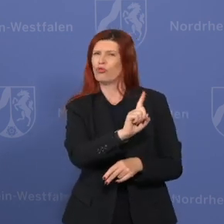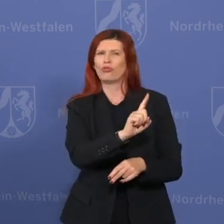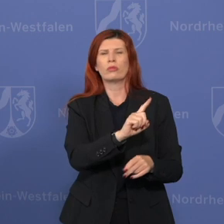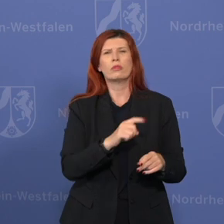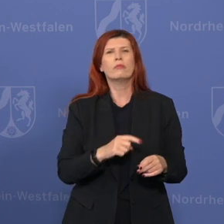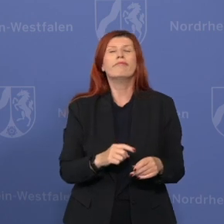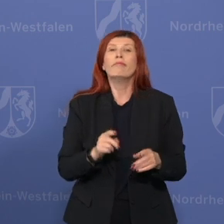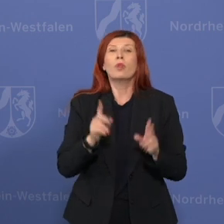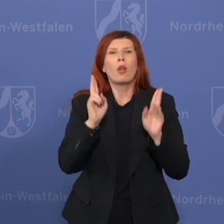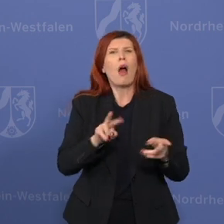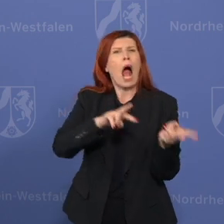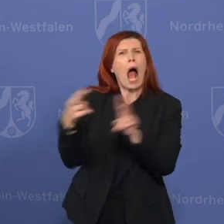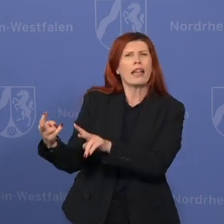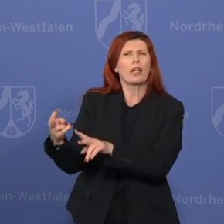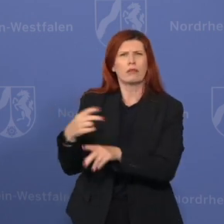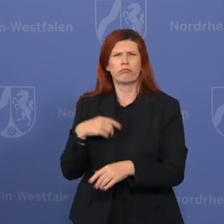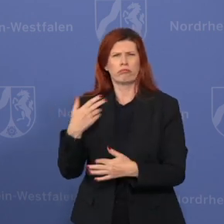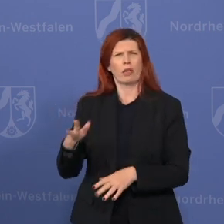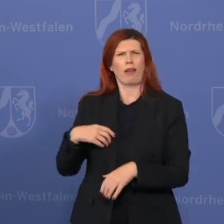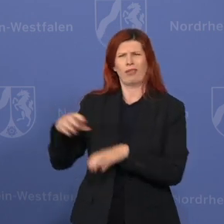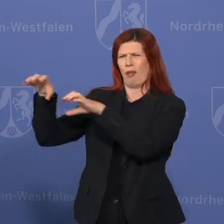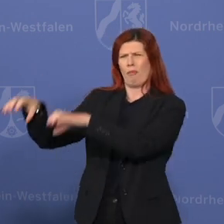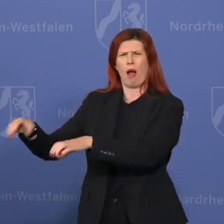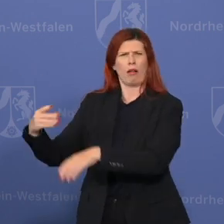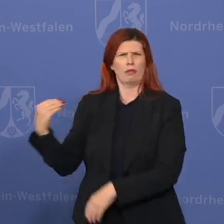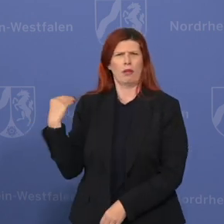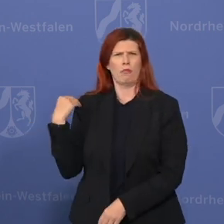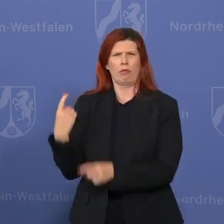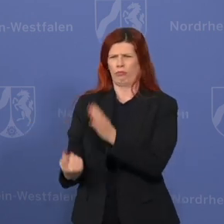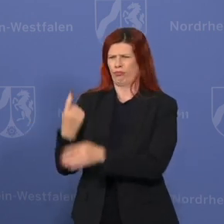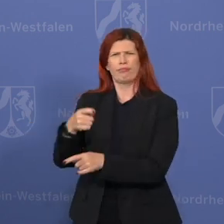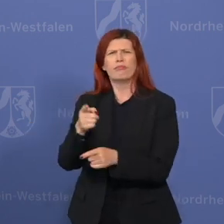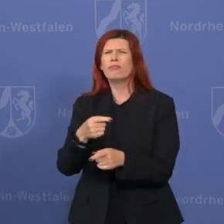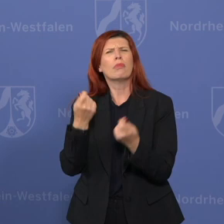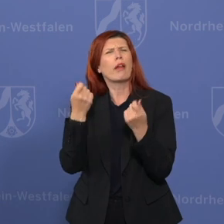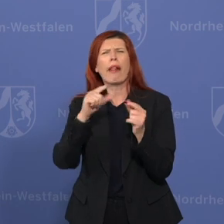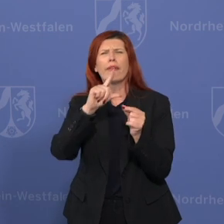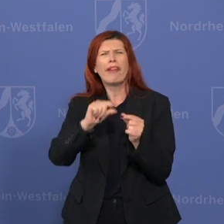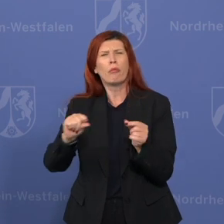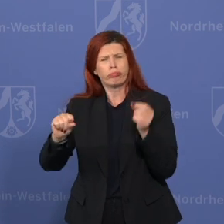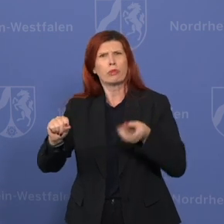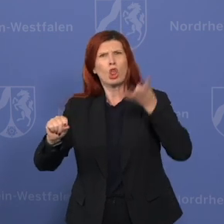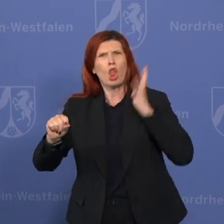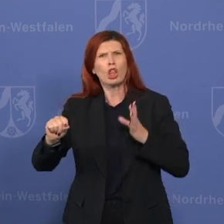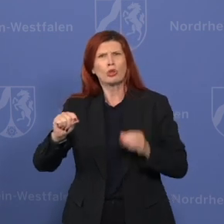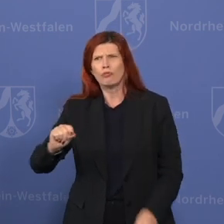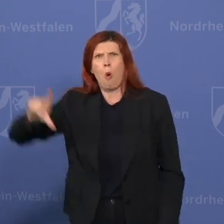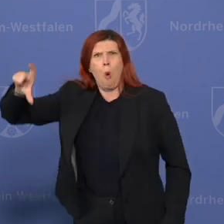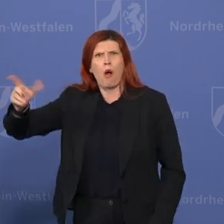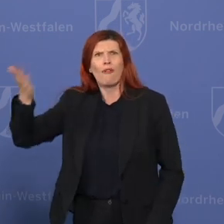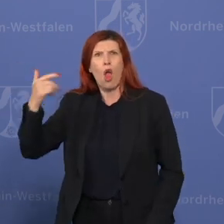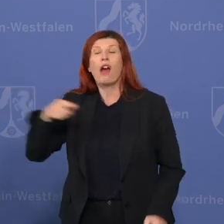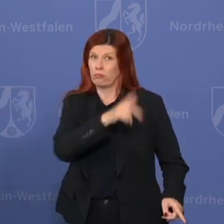verdächtige Kontobewegungen aufgefallen sind. Über die weitere Entwicklung werde ich Sie zusammen mit dem Kollegen Reul auch in diesen Fragen